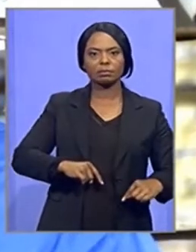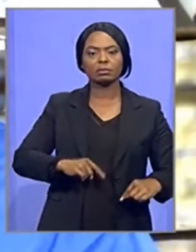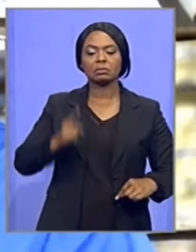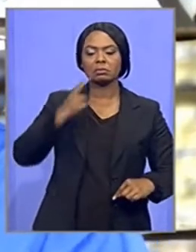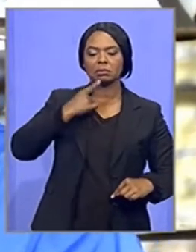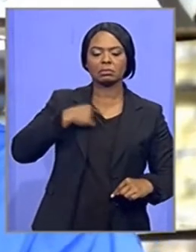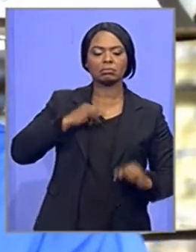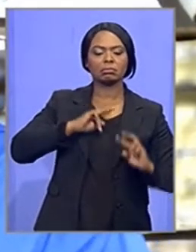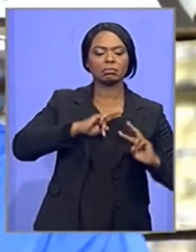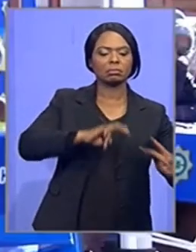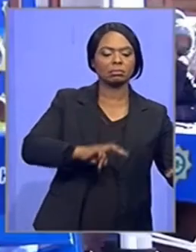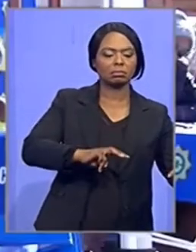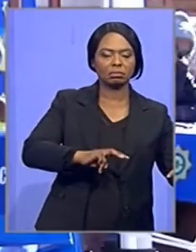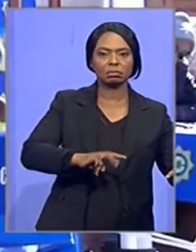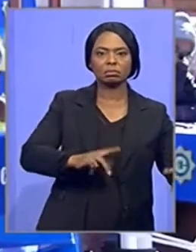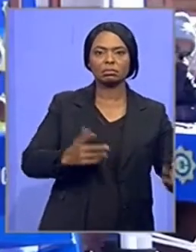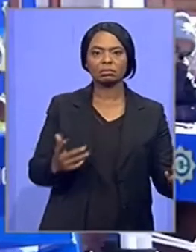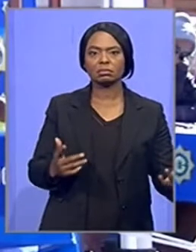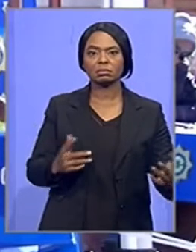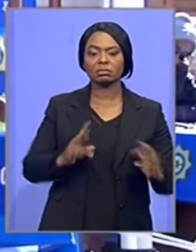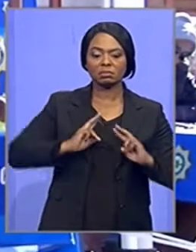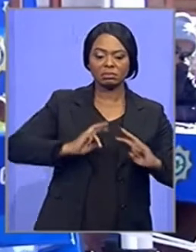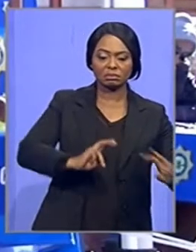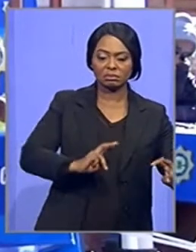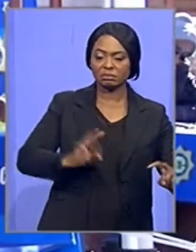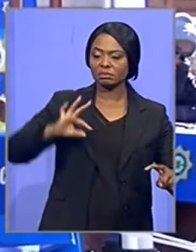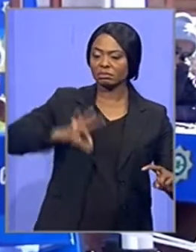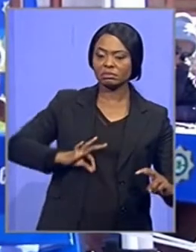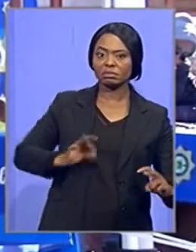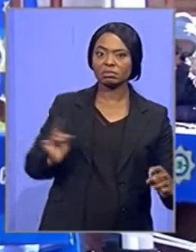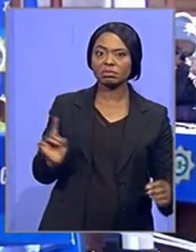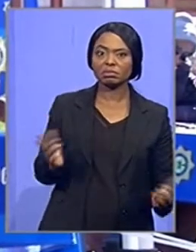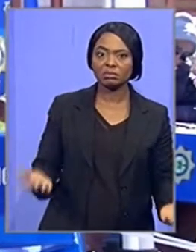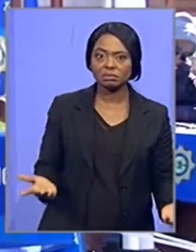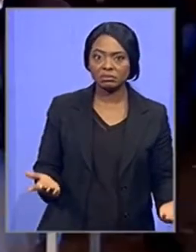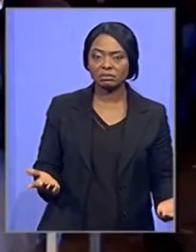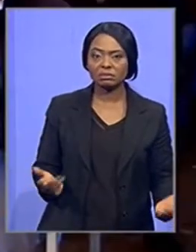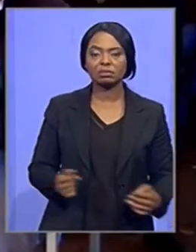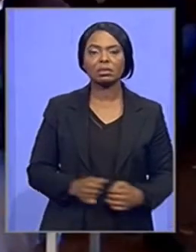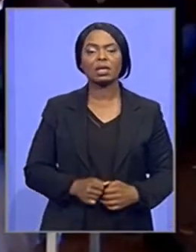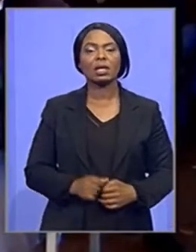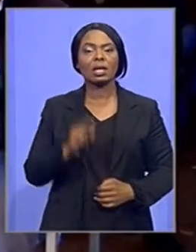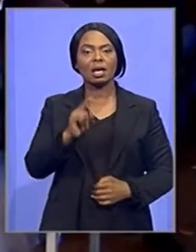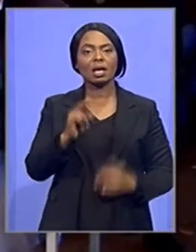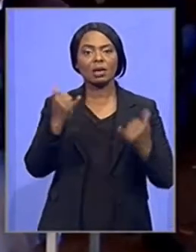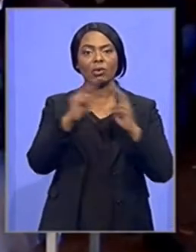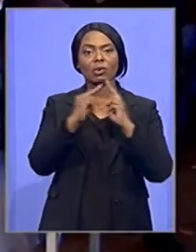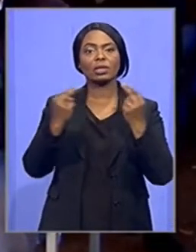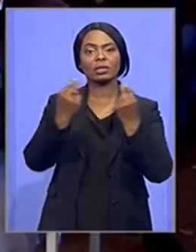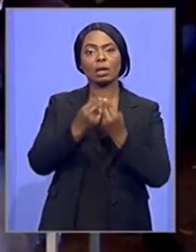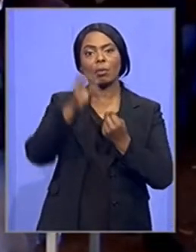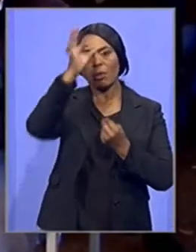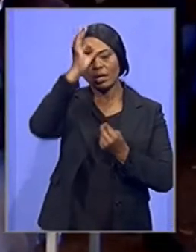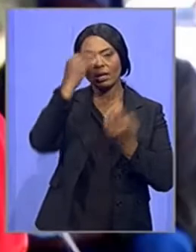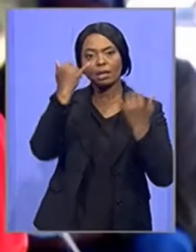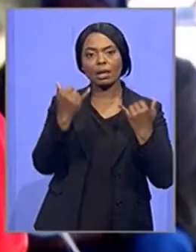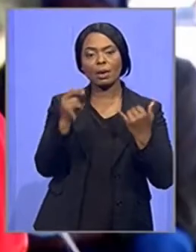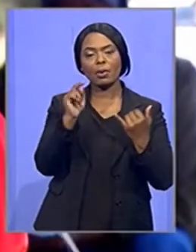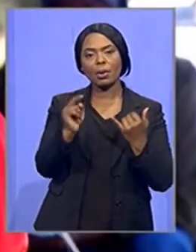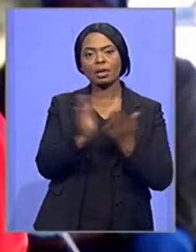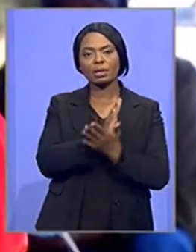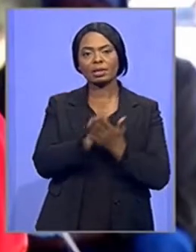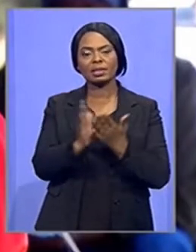go na yona e kae. Sepodisi sa re imbizo e neng e tshwerwe ke Mokimisinare wa sepodisi mo sedikeng ke kgato engwe ya matsholo a